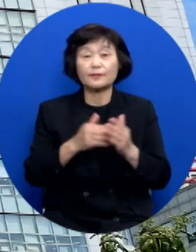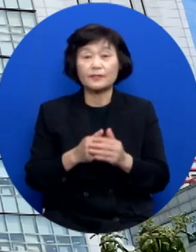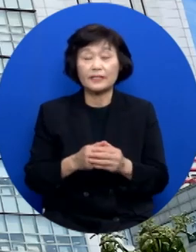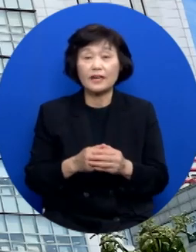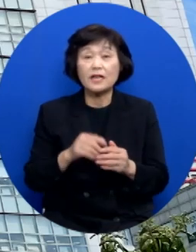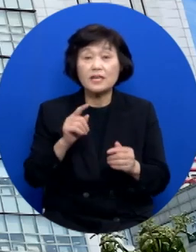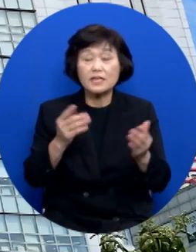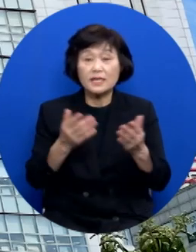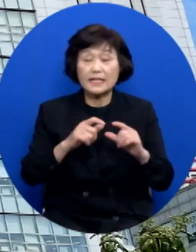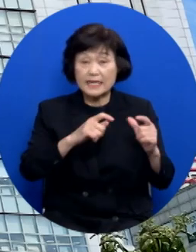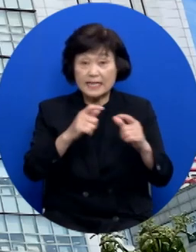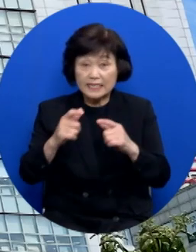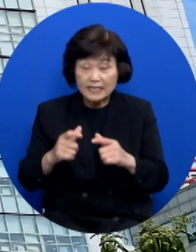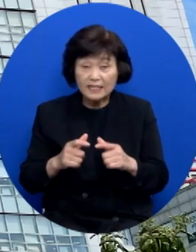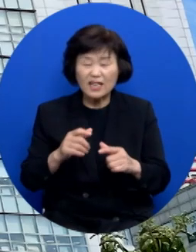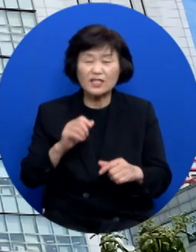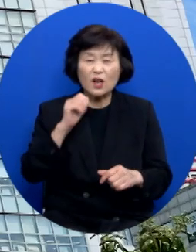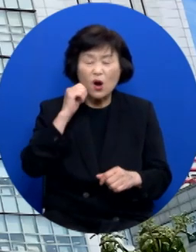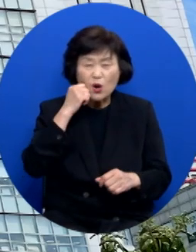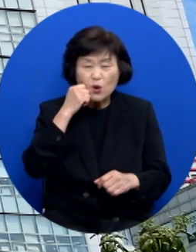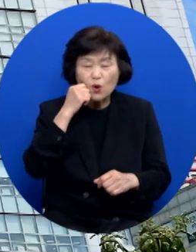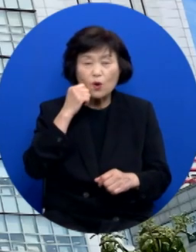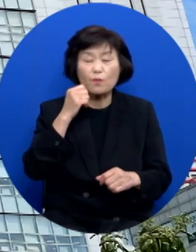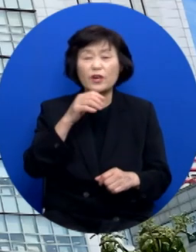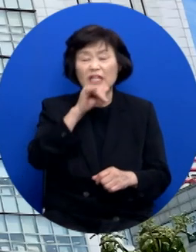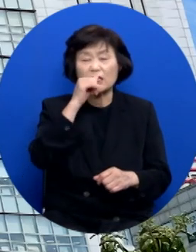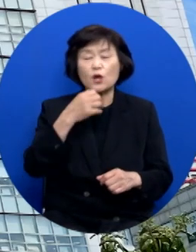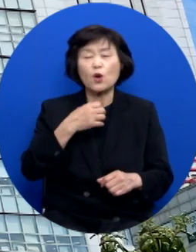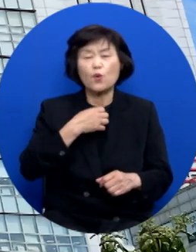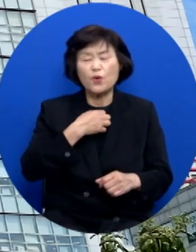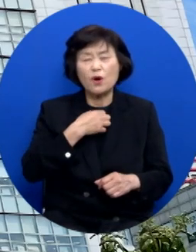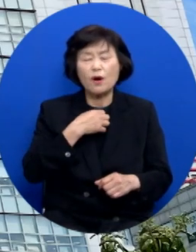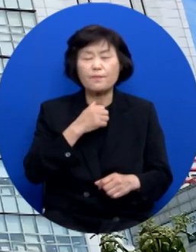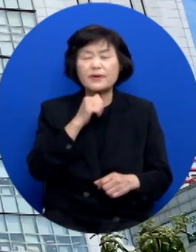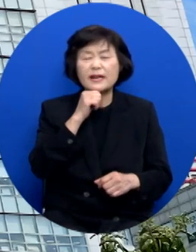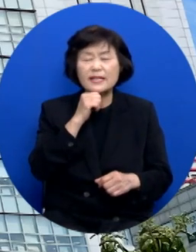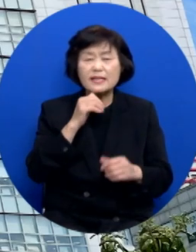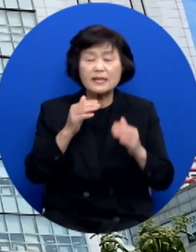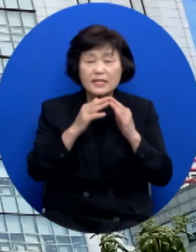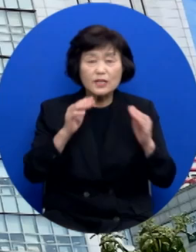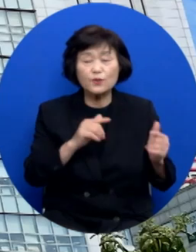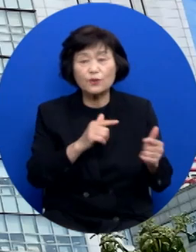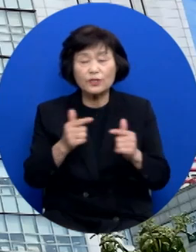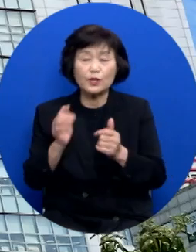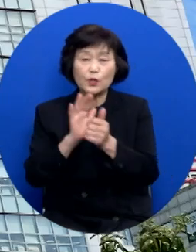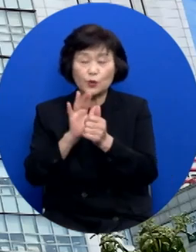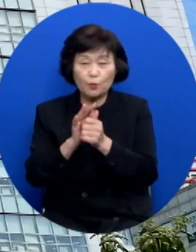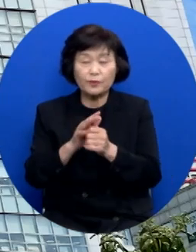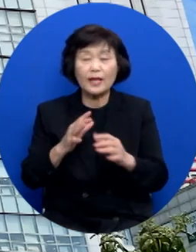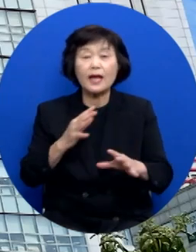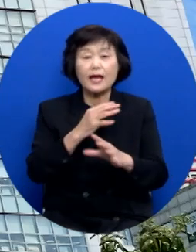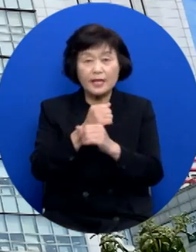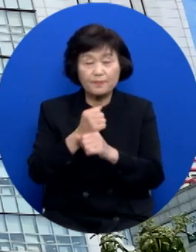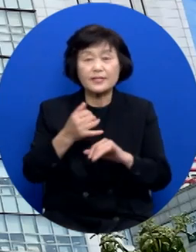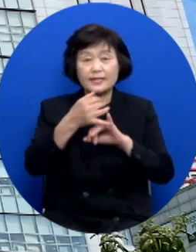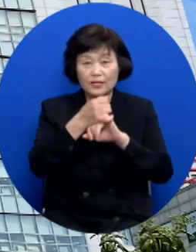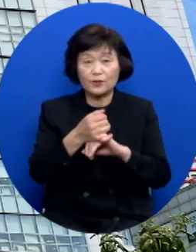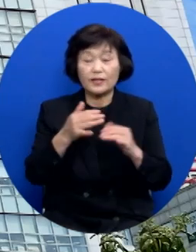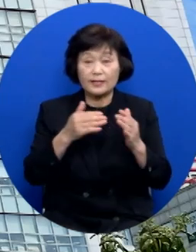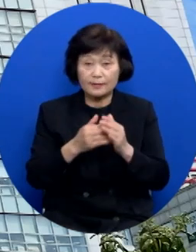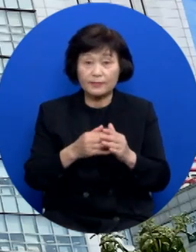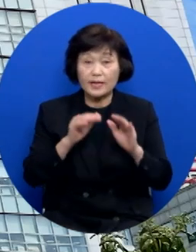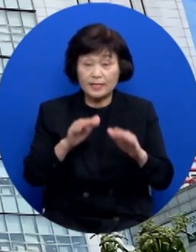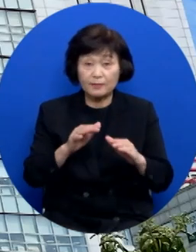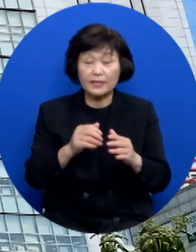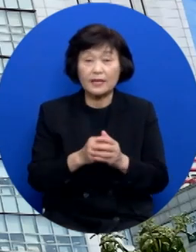기관은 지역사회에서 어려움을 겪고 있는 위기가정을 발굴하고 지원하는 데 상호 협력하기로 했습니다. 재단은 이번 협약을